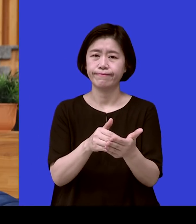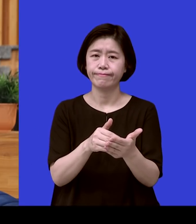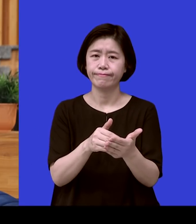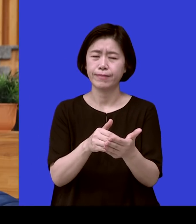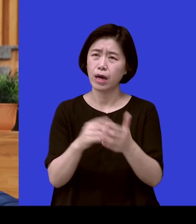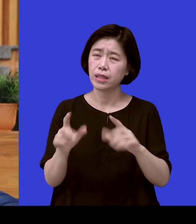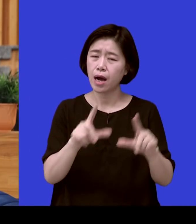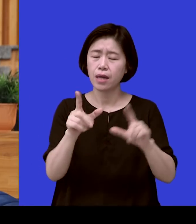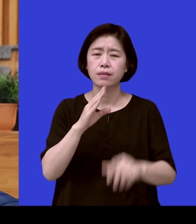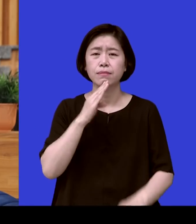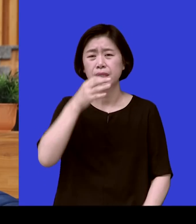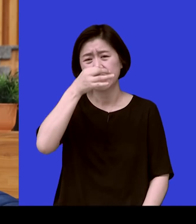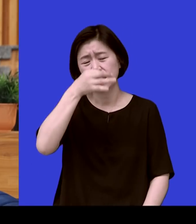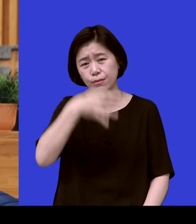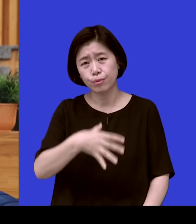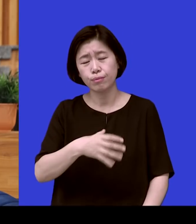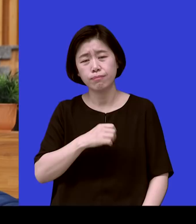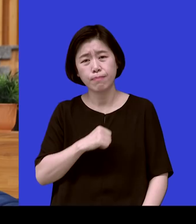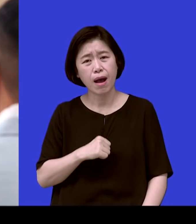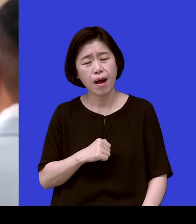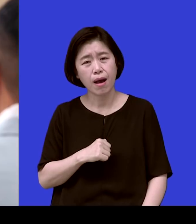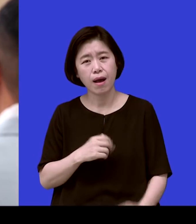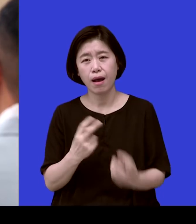전에 어떻게 견디셨을까요?